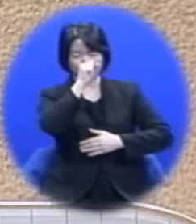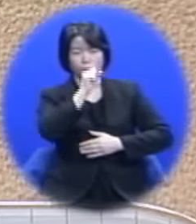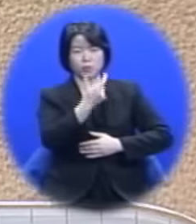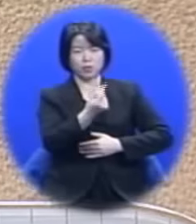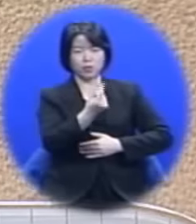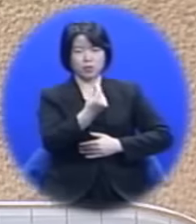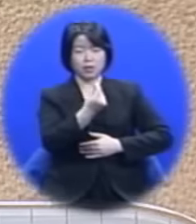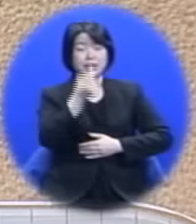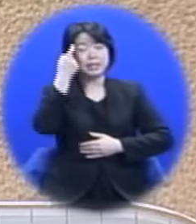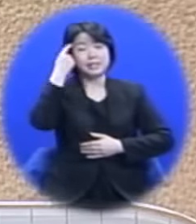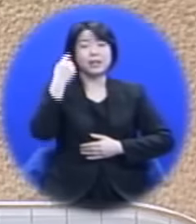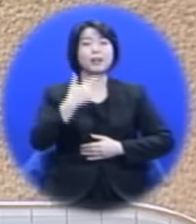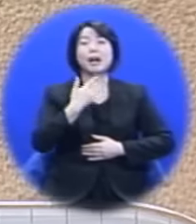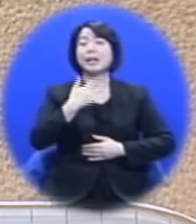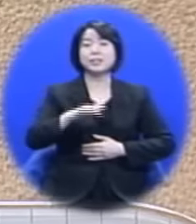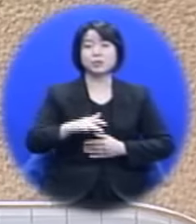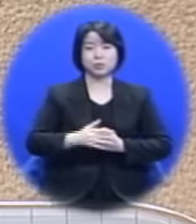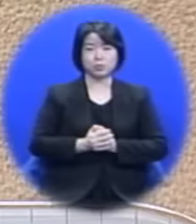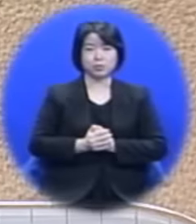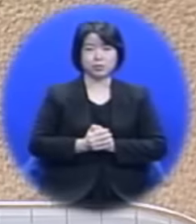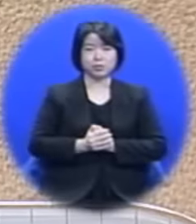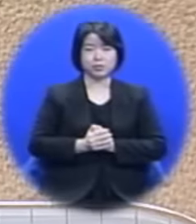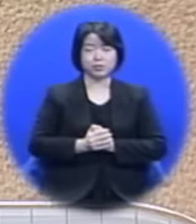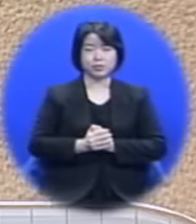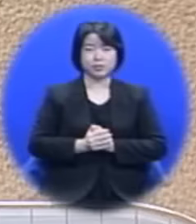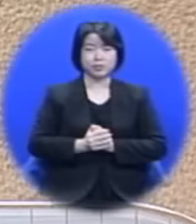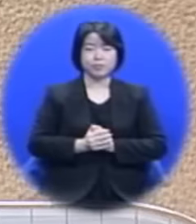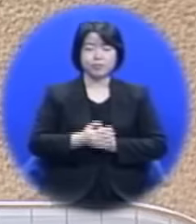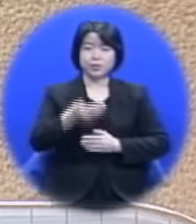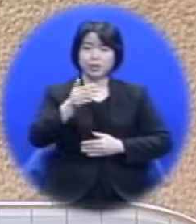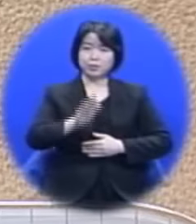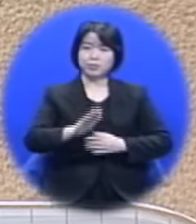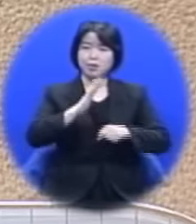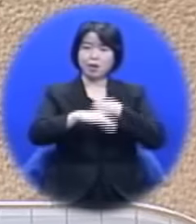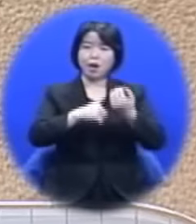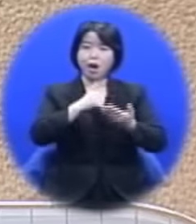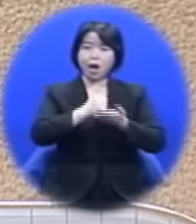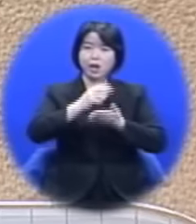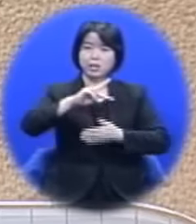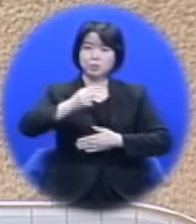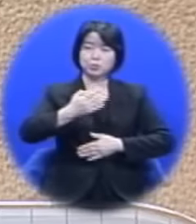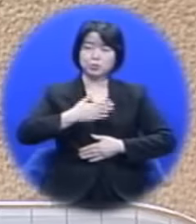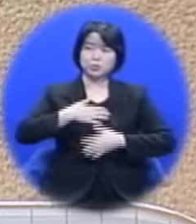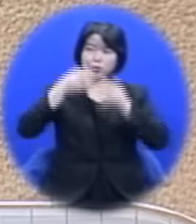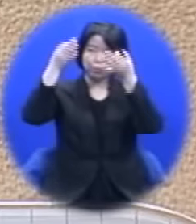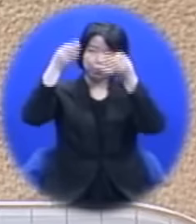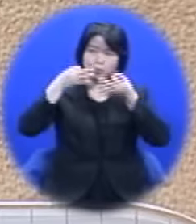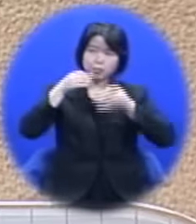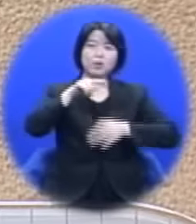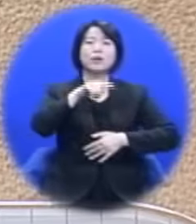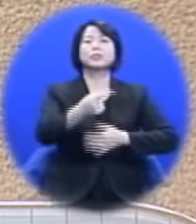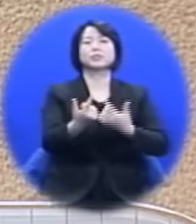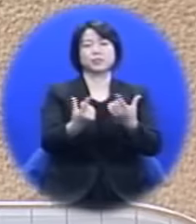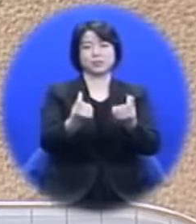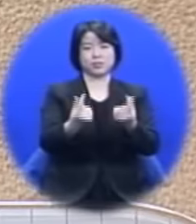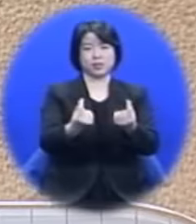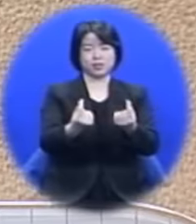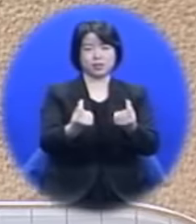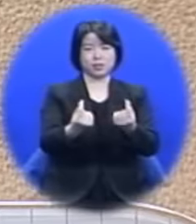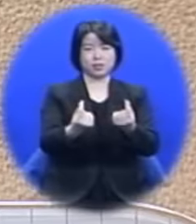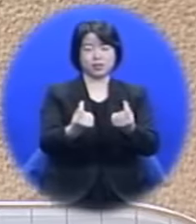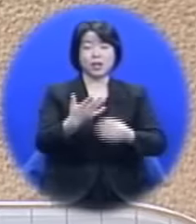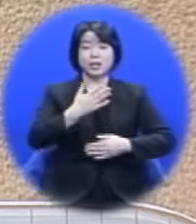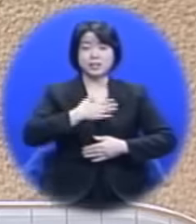그렇게 생각해 본 적이 없어요 그런데 하나님도 저를 보고 그러셨다는 거